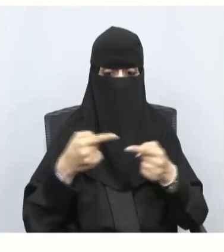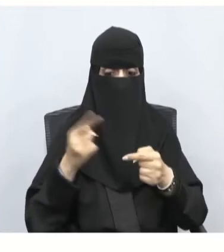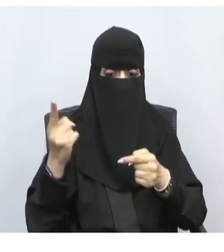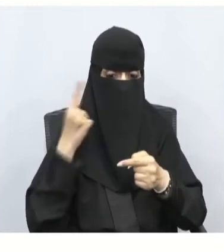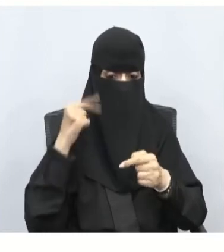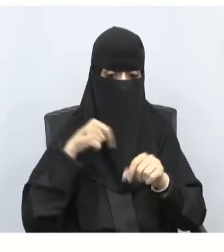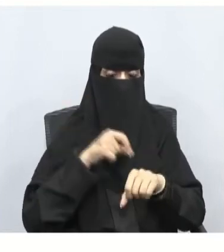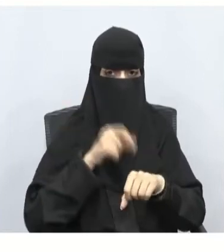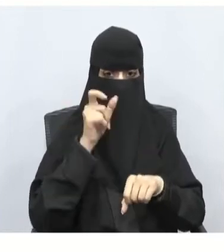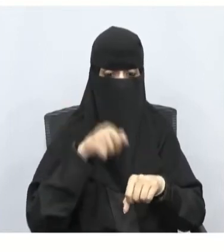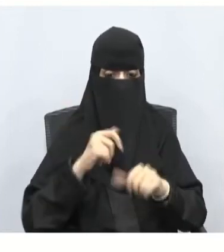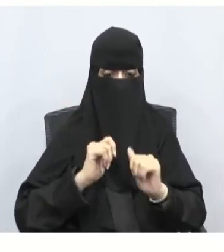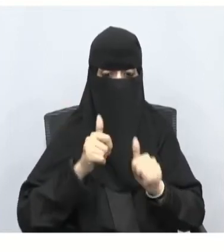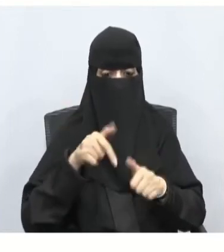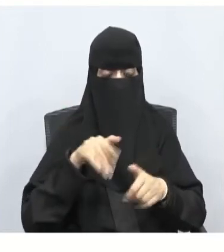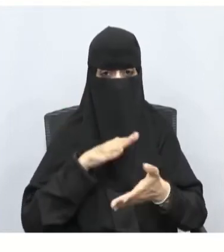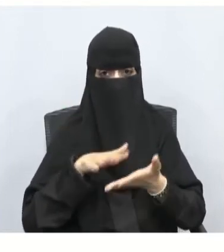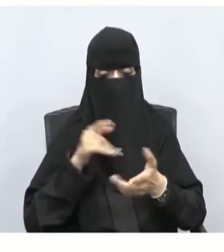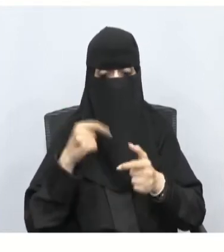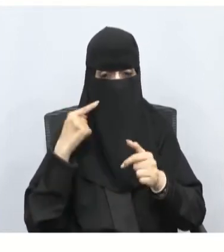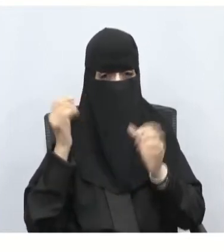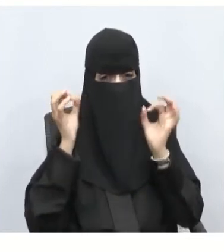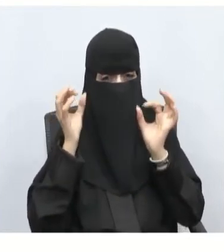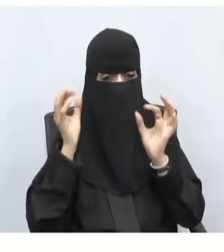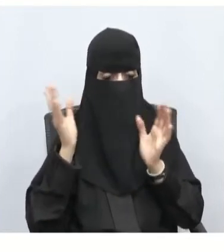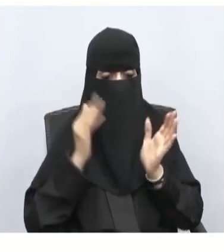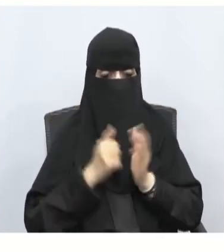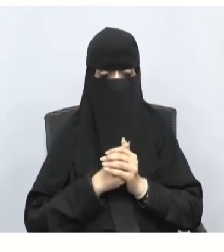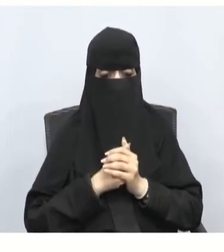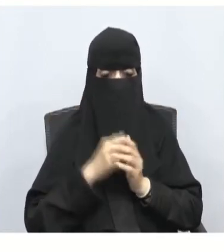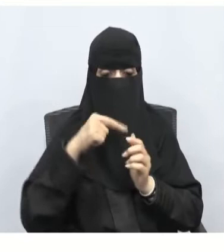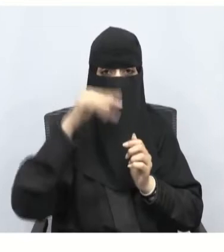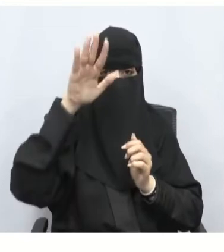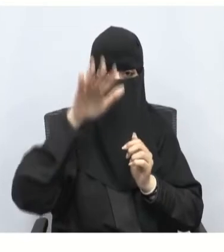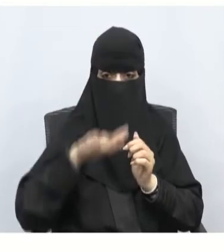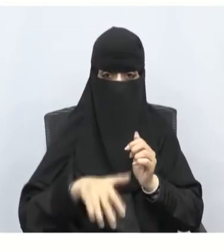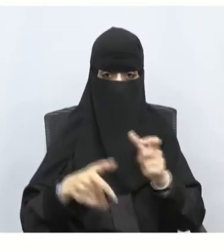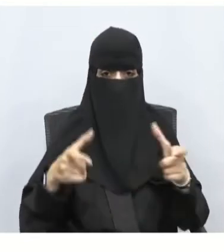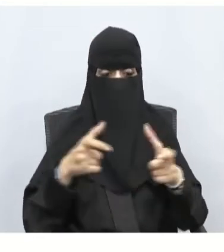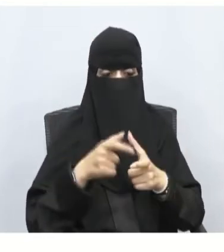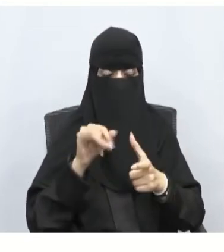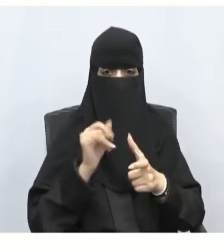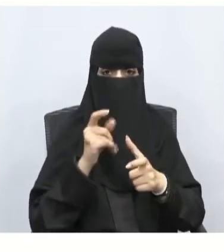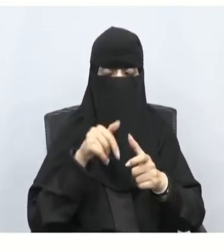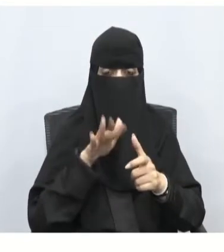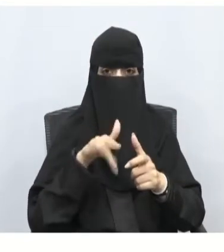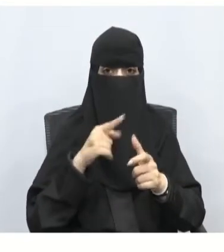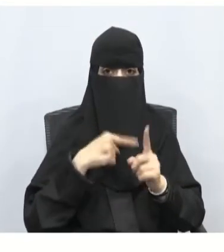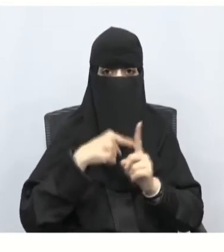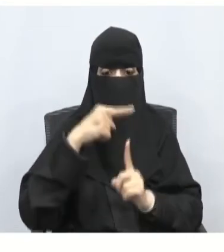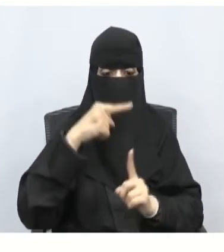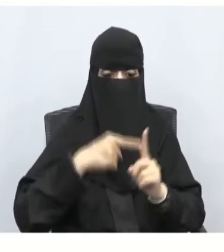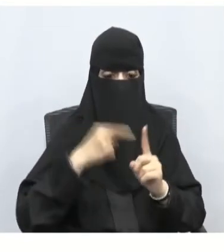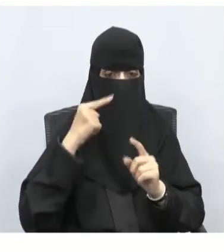ما هو المدى الذي يستطيع الإنسان سماعه؟ هنا مجموعة من